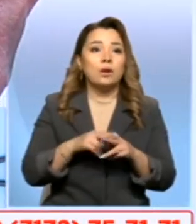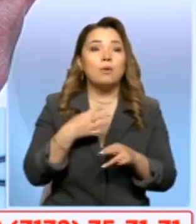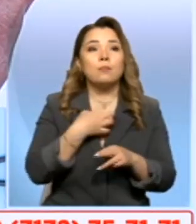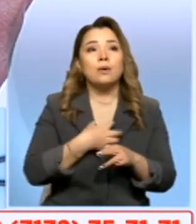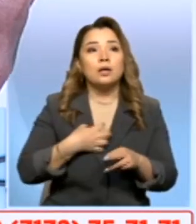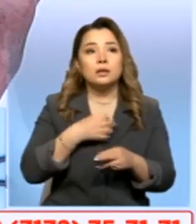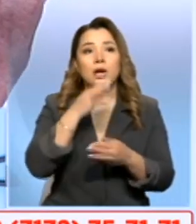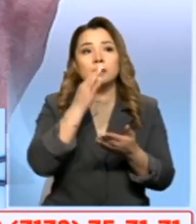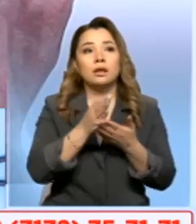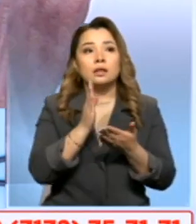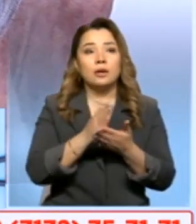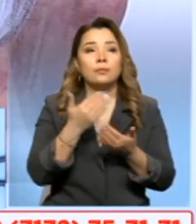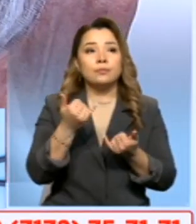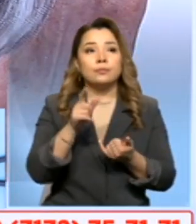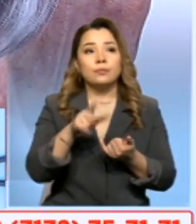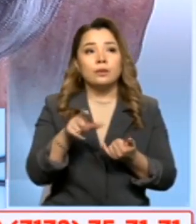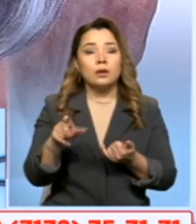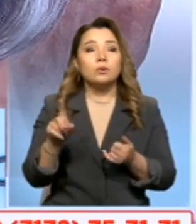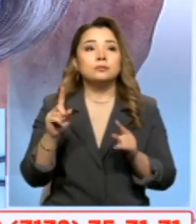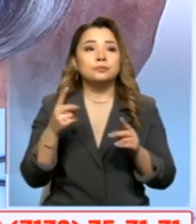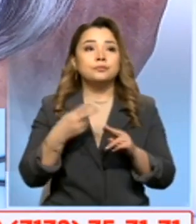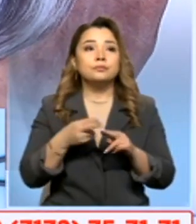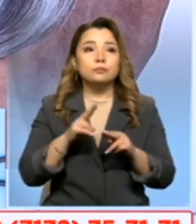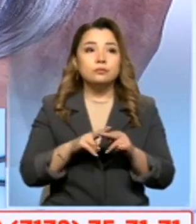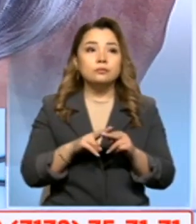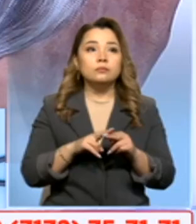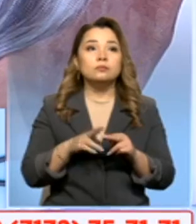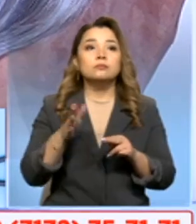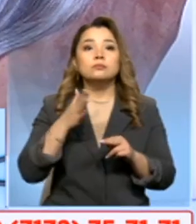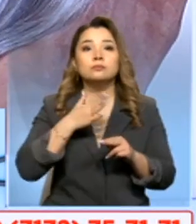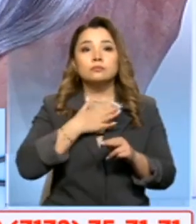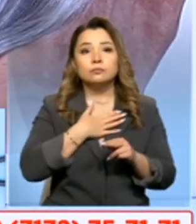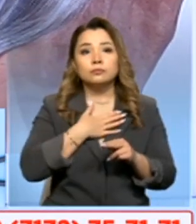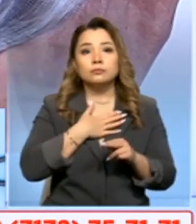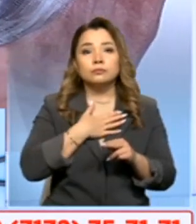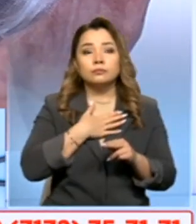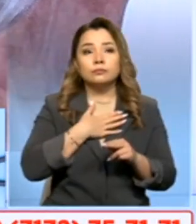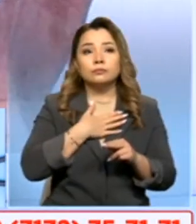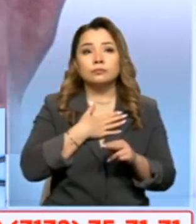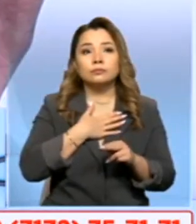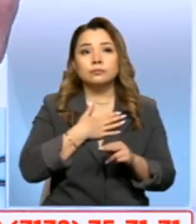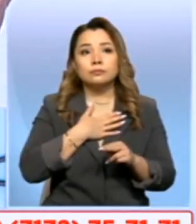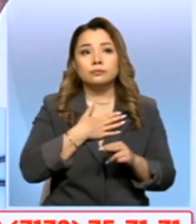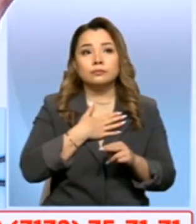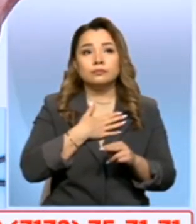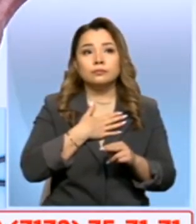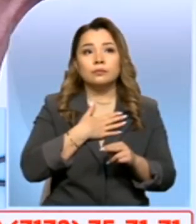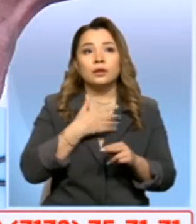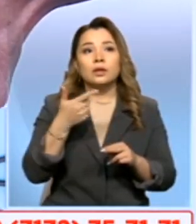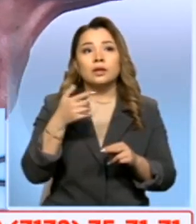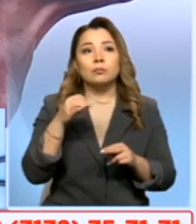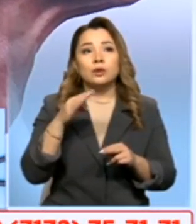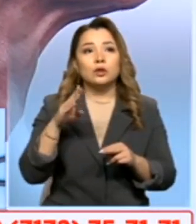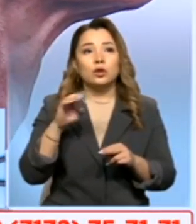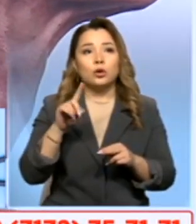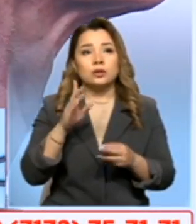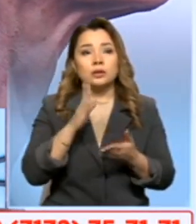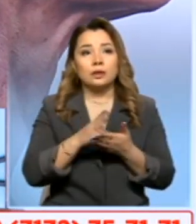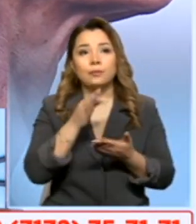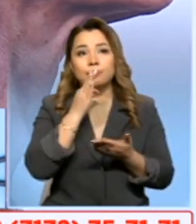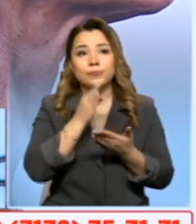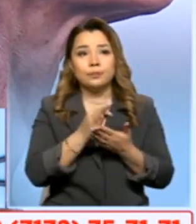маңызды, құрметті ханымдар мен мырзалар, неге? Өйткені бізде, қараңыздар, мына гипертиреозды көрсеткім келіп